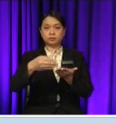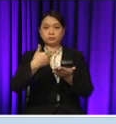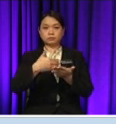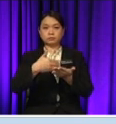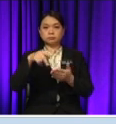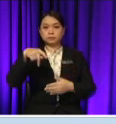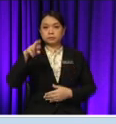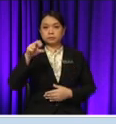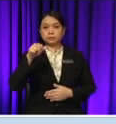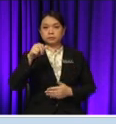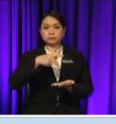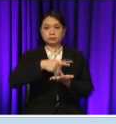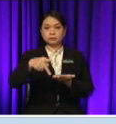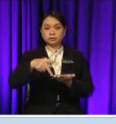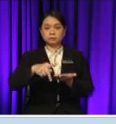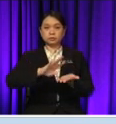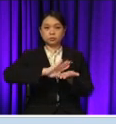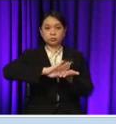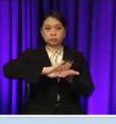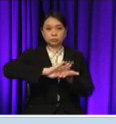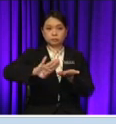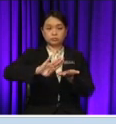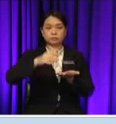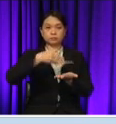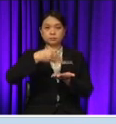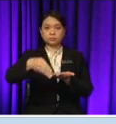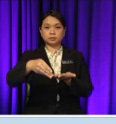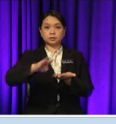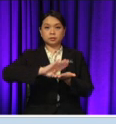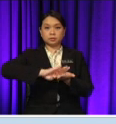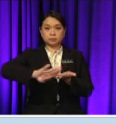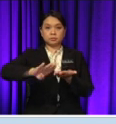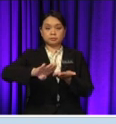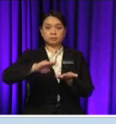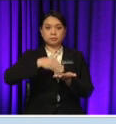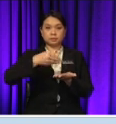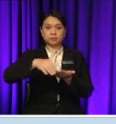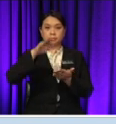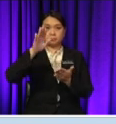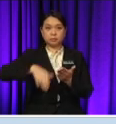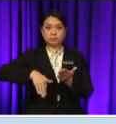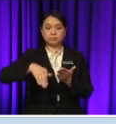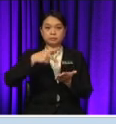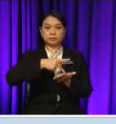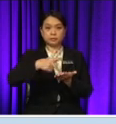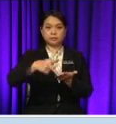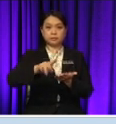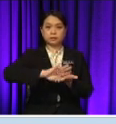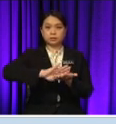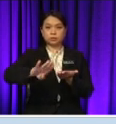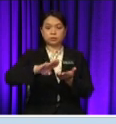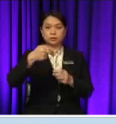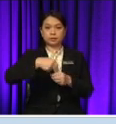tolak belanja tolak belanja belum bayar tolak hasil